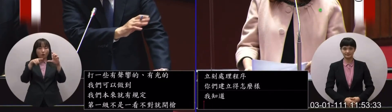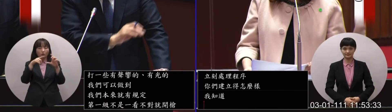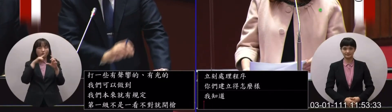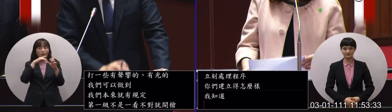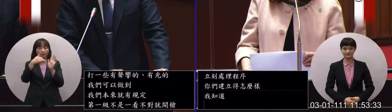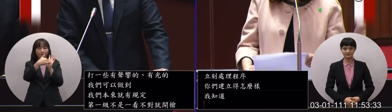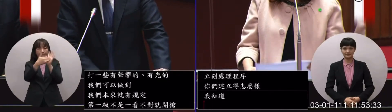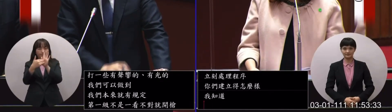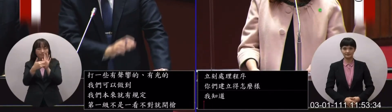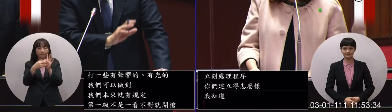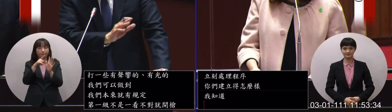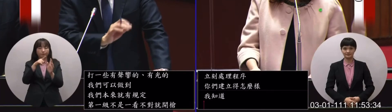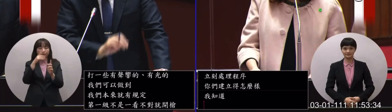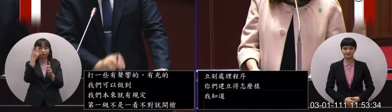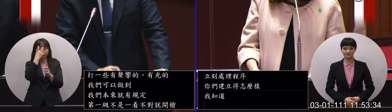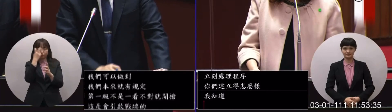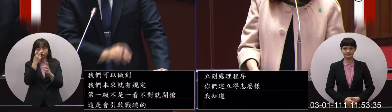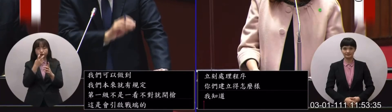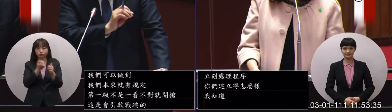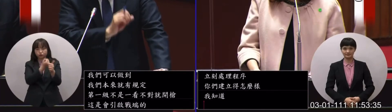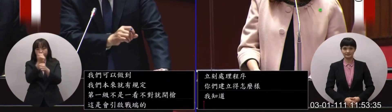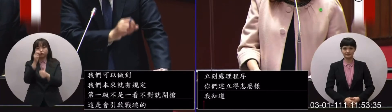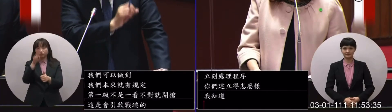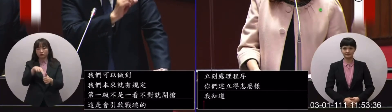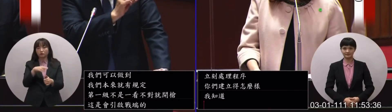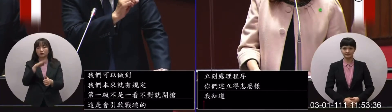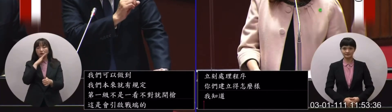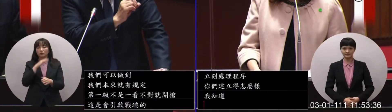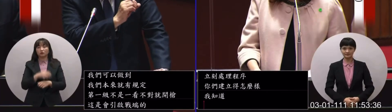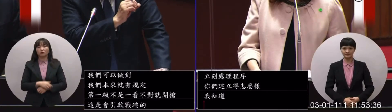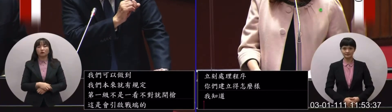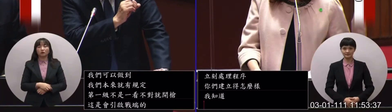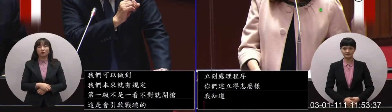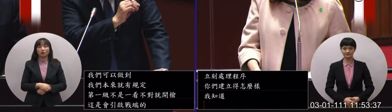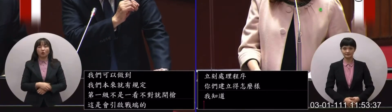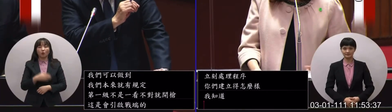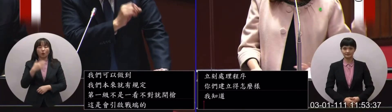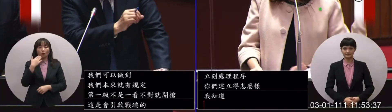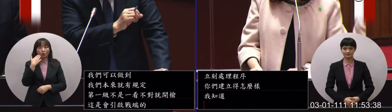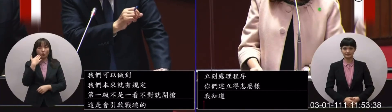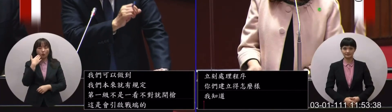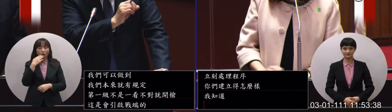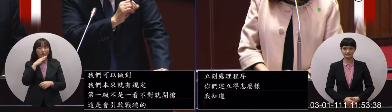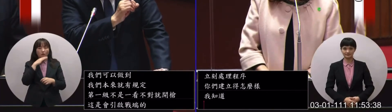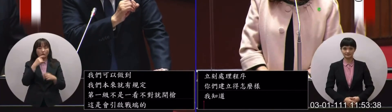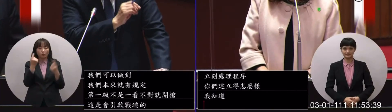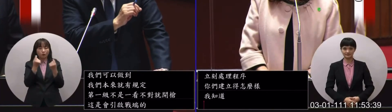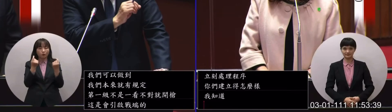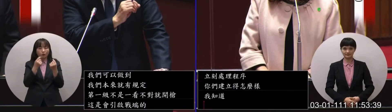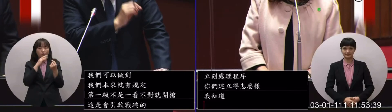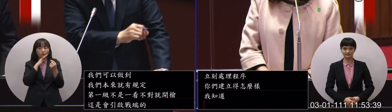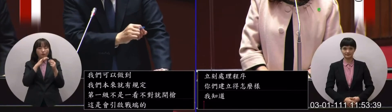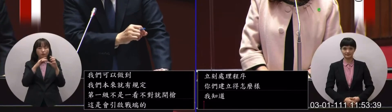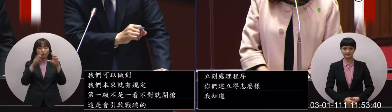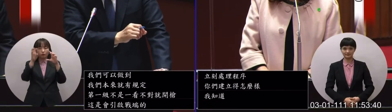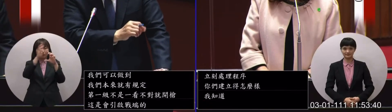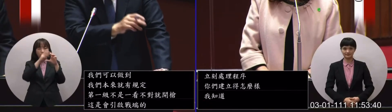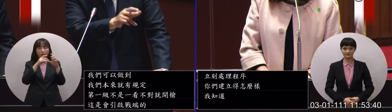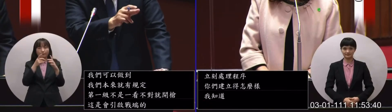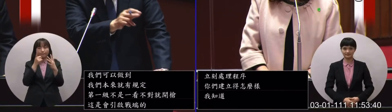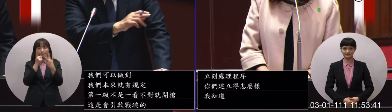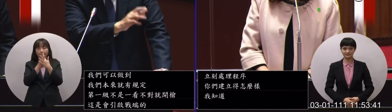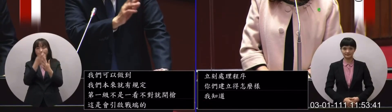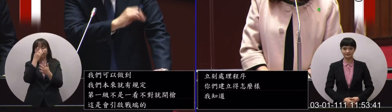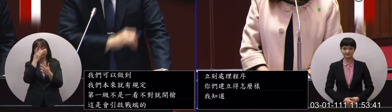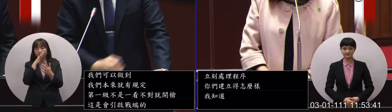有的航机，都可以掌握到，哪怕它把辨识码关掉，但